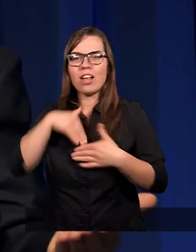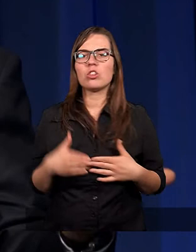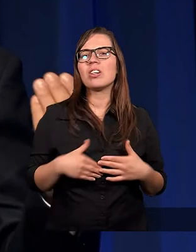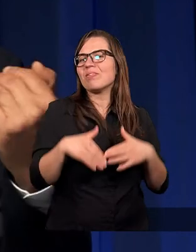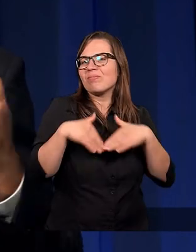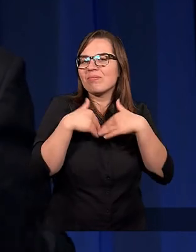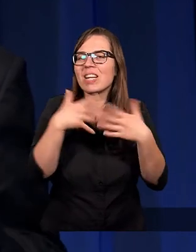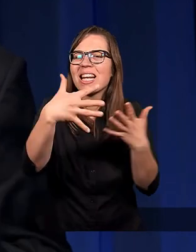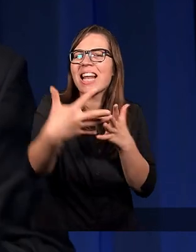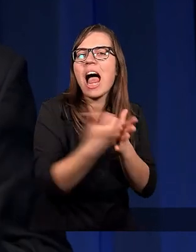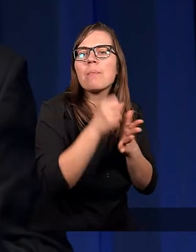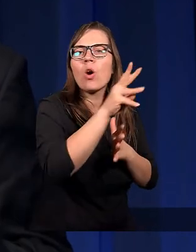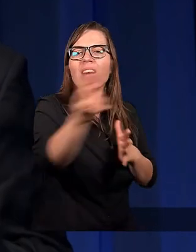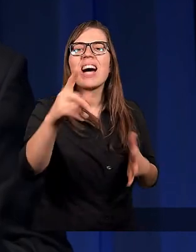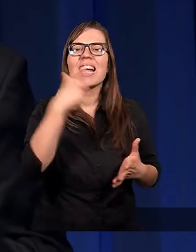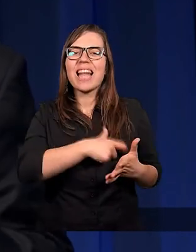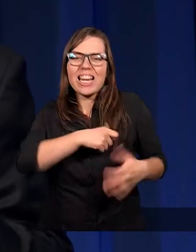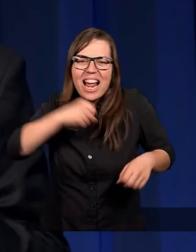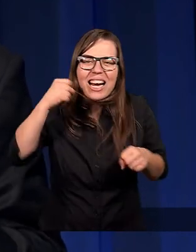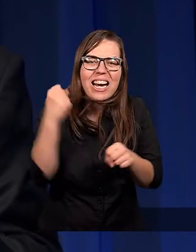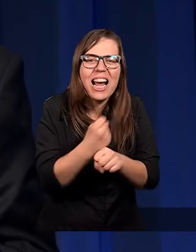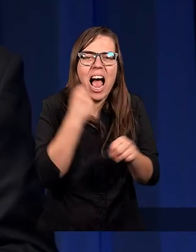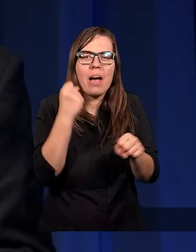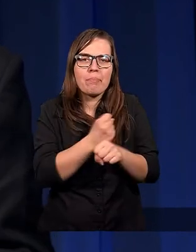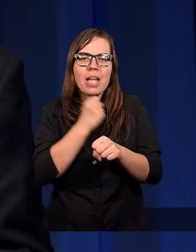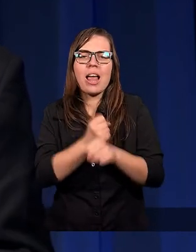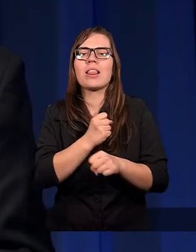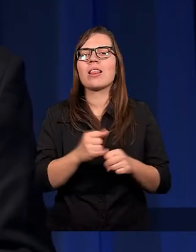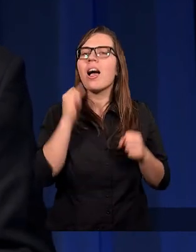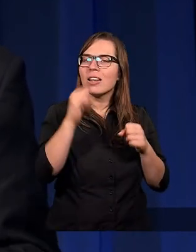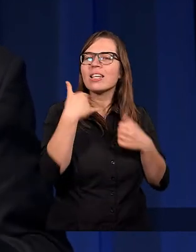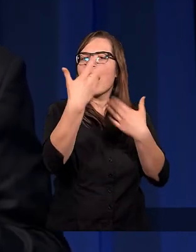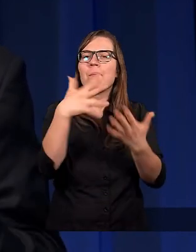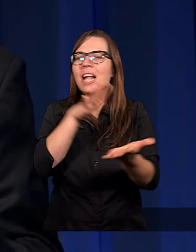Zabiorę wam serca kamienne, a dam wam serce mięsiste.